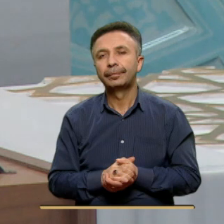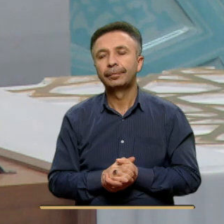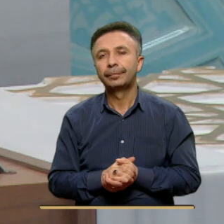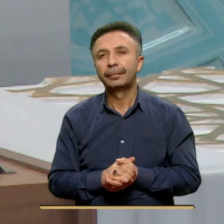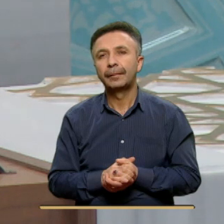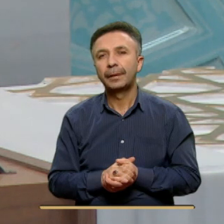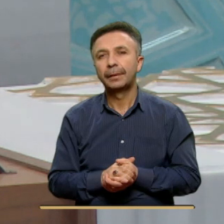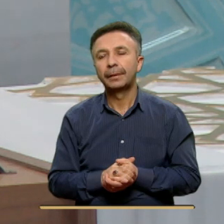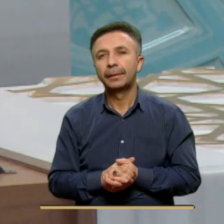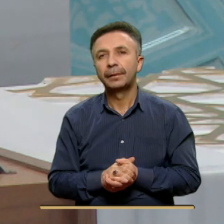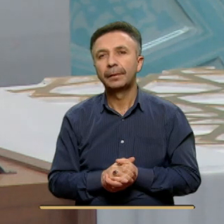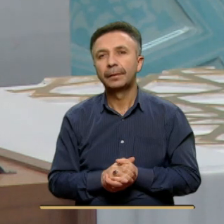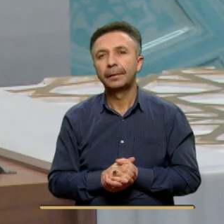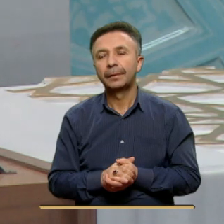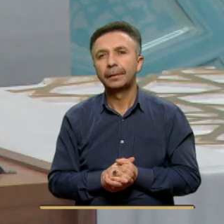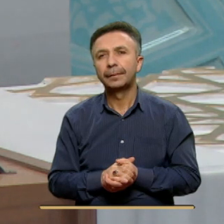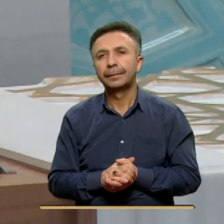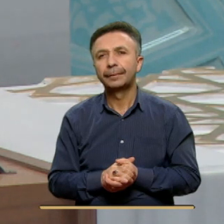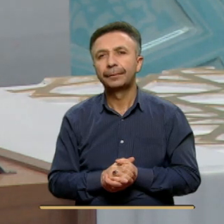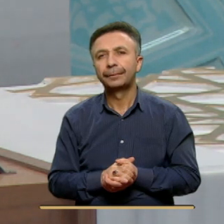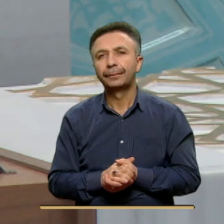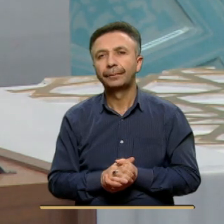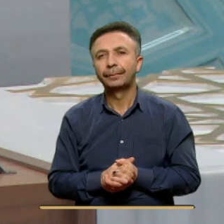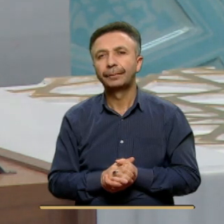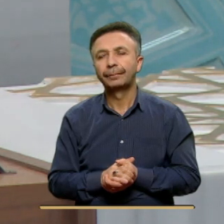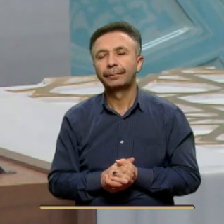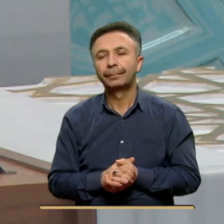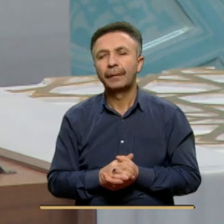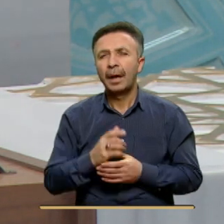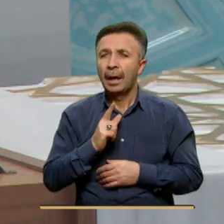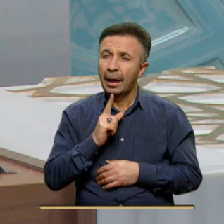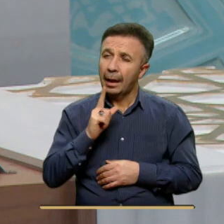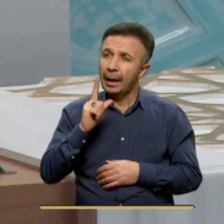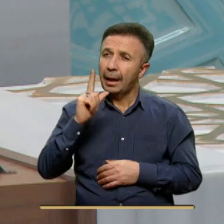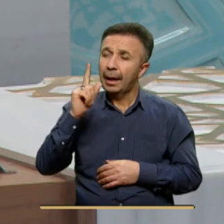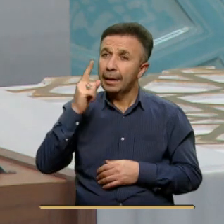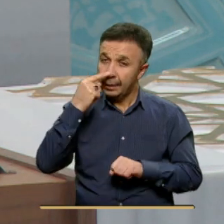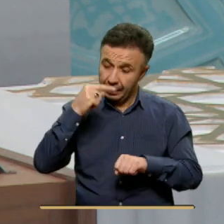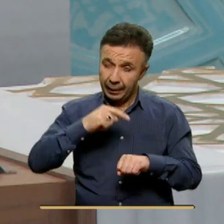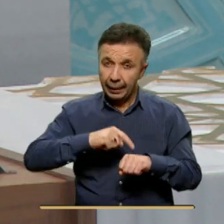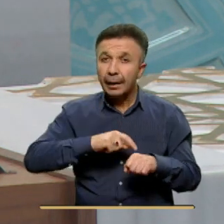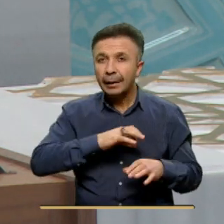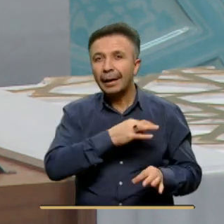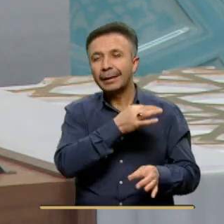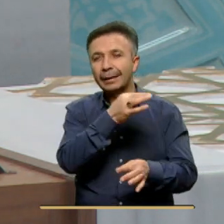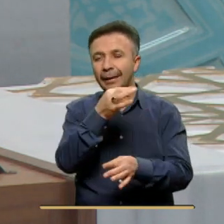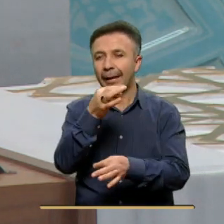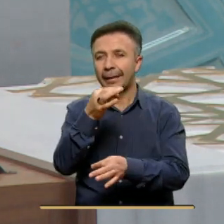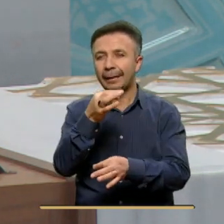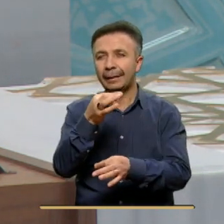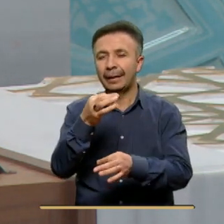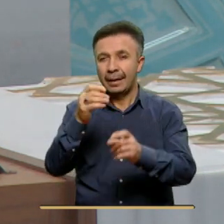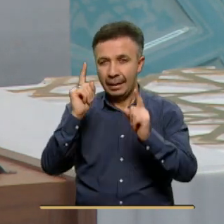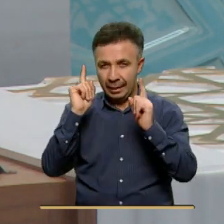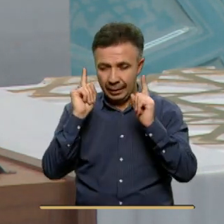تِجَارَةً عَنْ تَرَاضٍ مِنْكُمْ Ey iman edenler! Karşılıklı